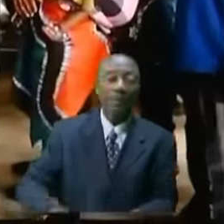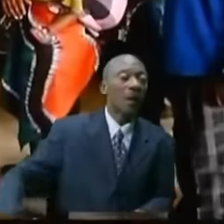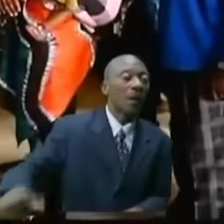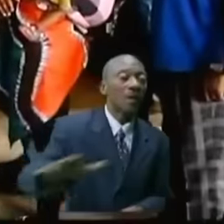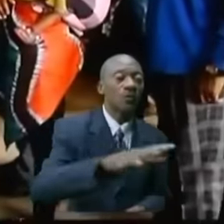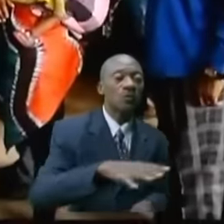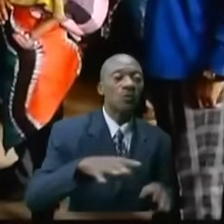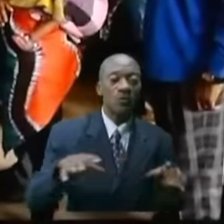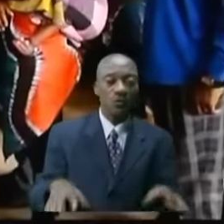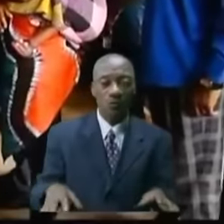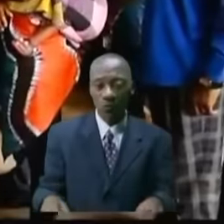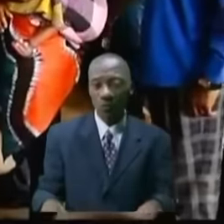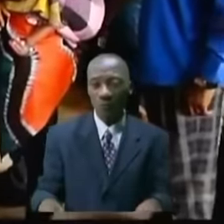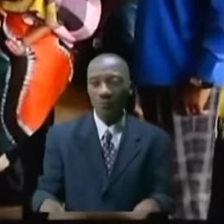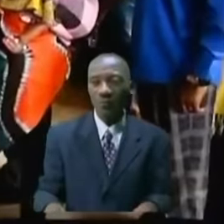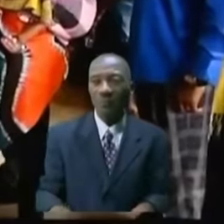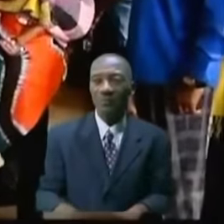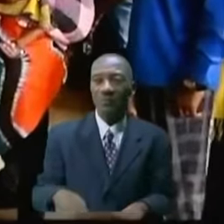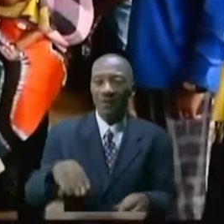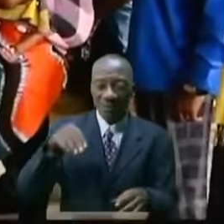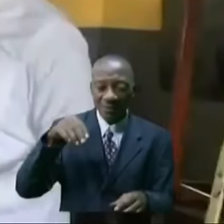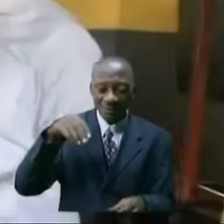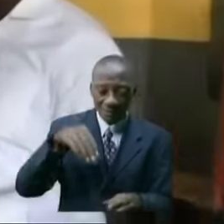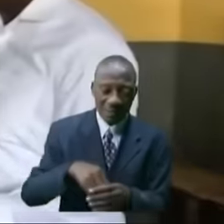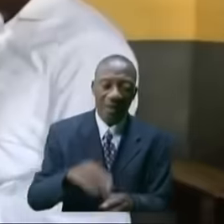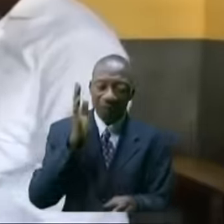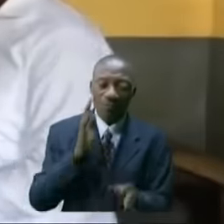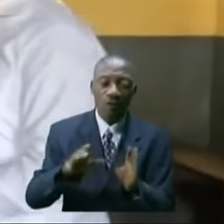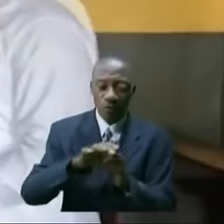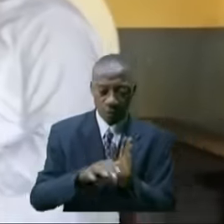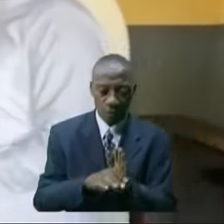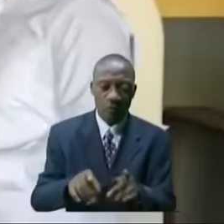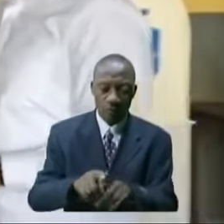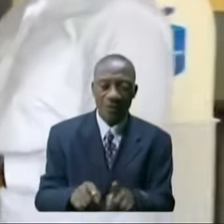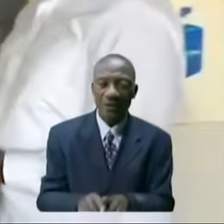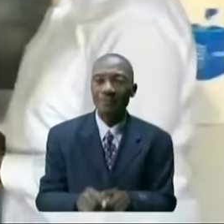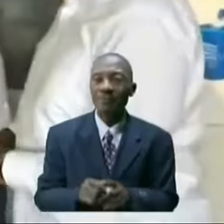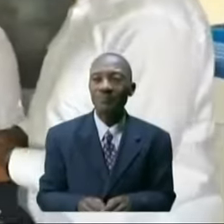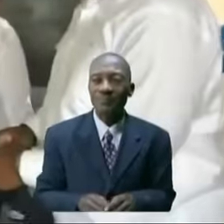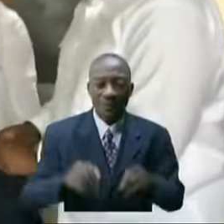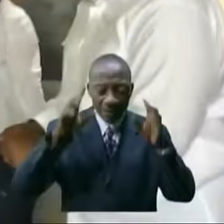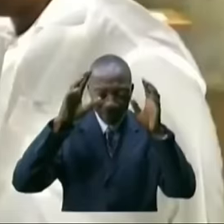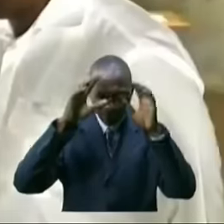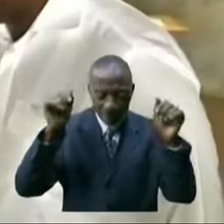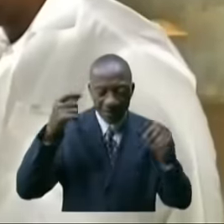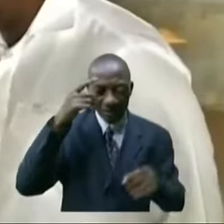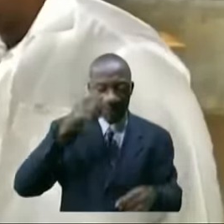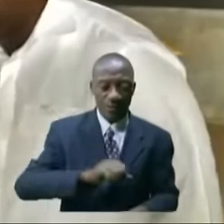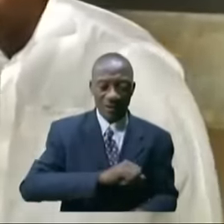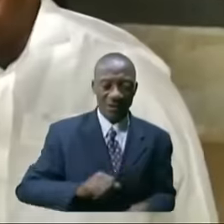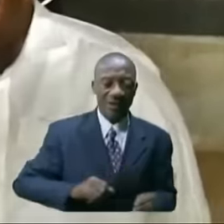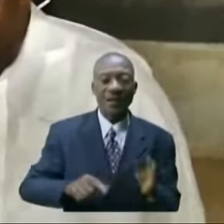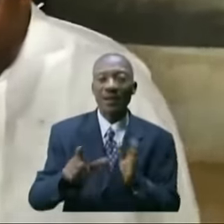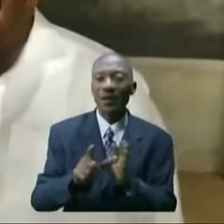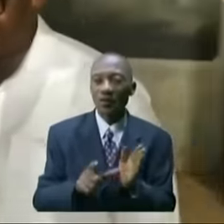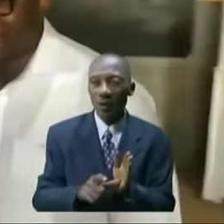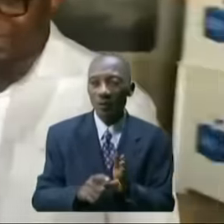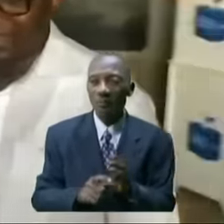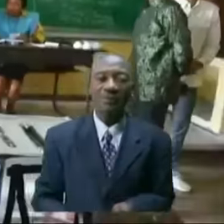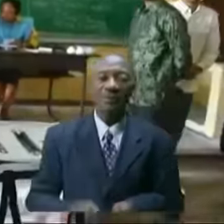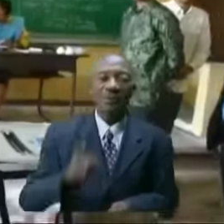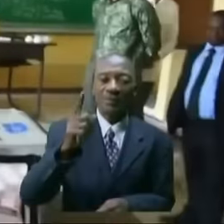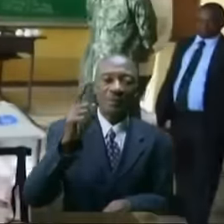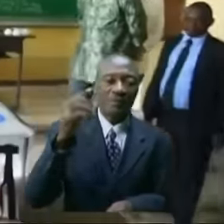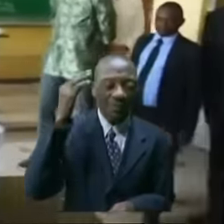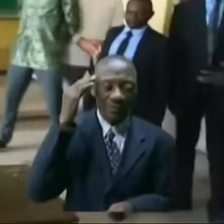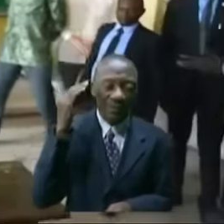dans les conditions pas toujours optimales, mais les échéances ont été tenues. Le président du Sénat au Sud Kivu, le Premier ministre Jean-Michel Sam